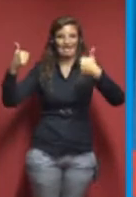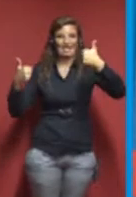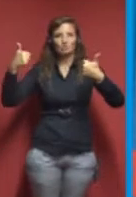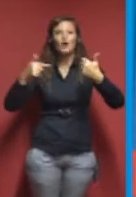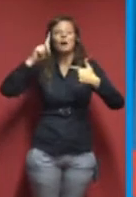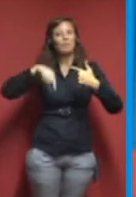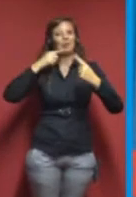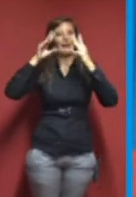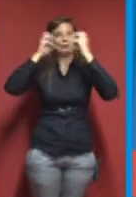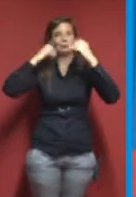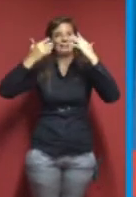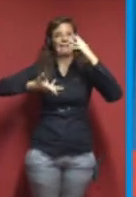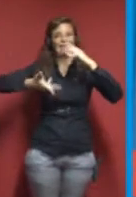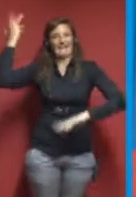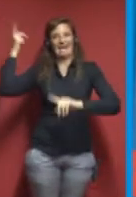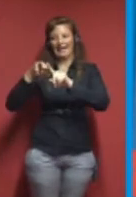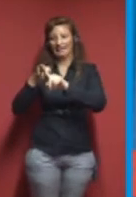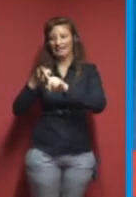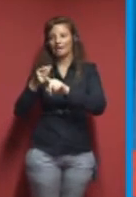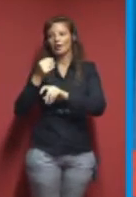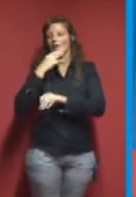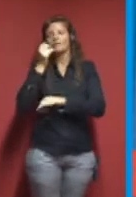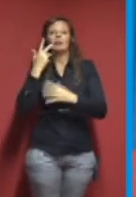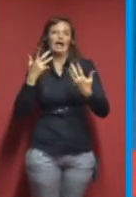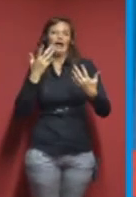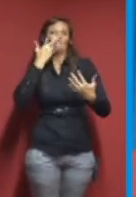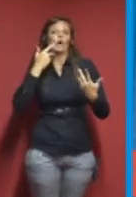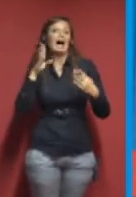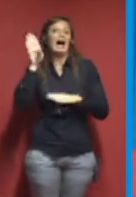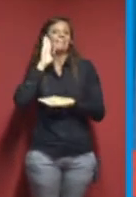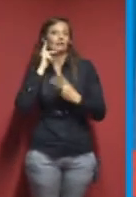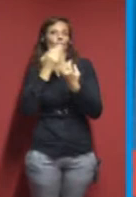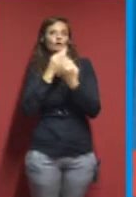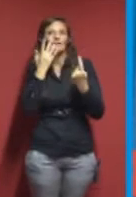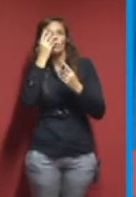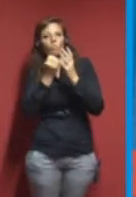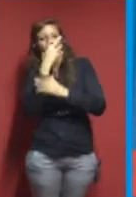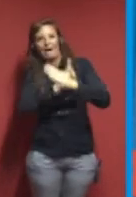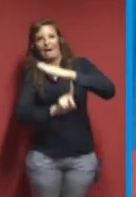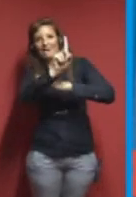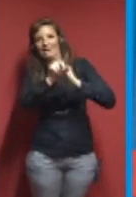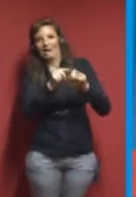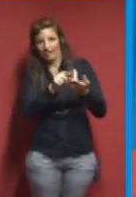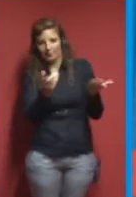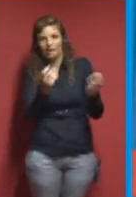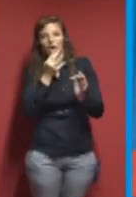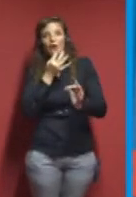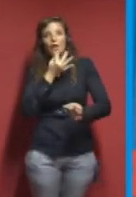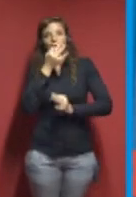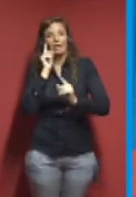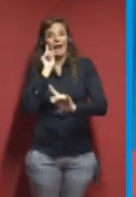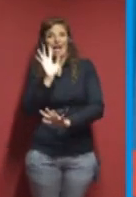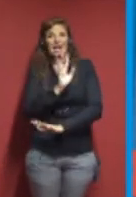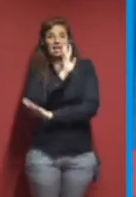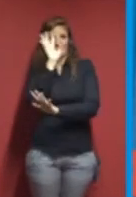grandi avere l'attenzione giusta per creare degli avatar per esempio è